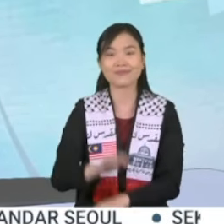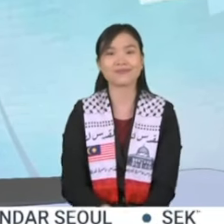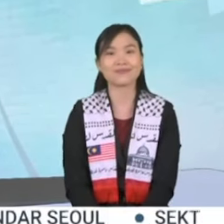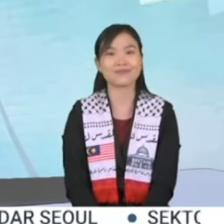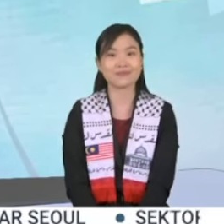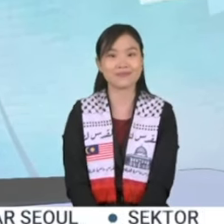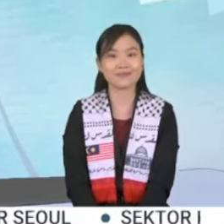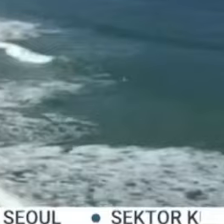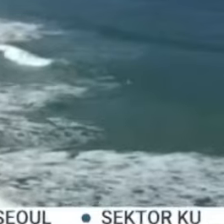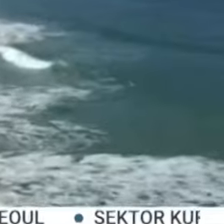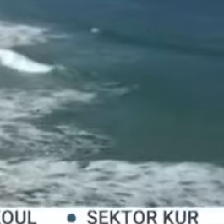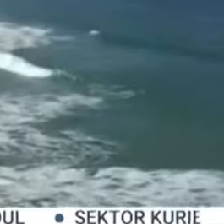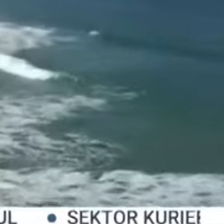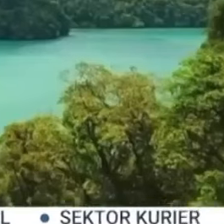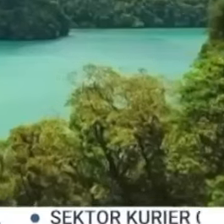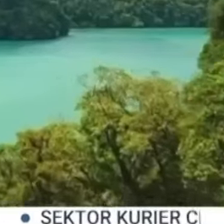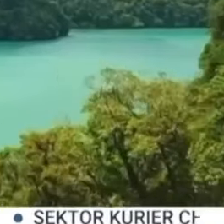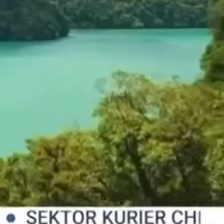Madani.